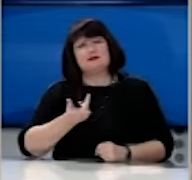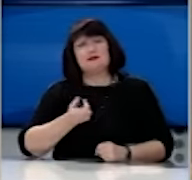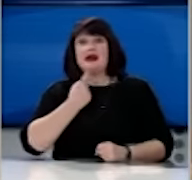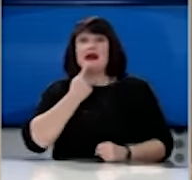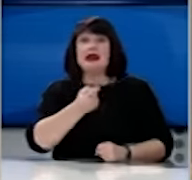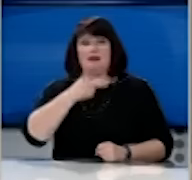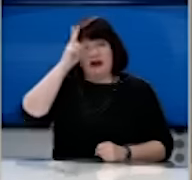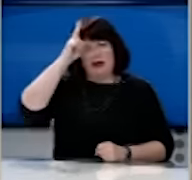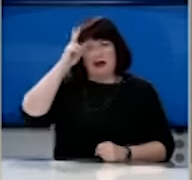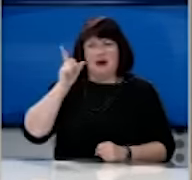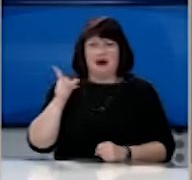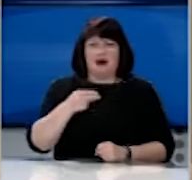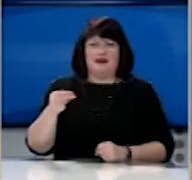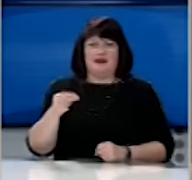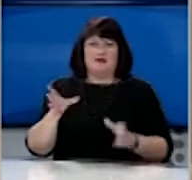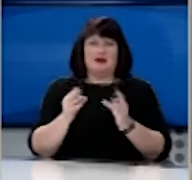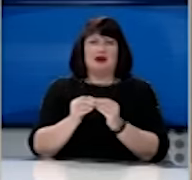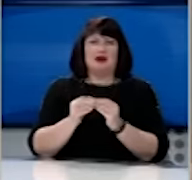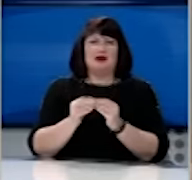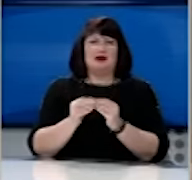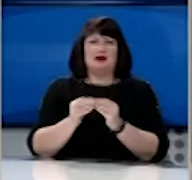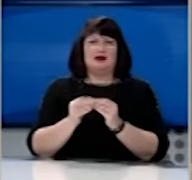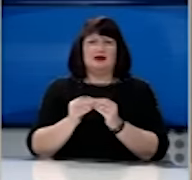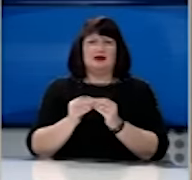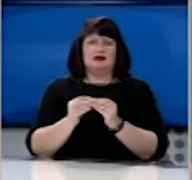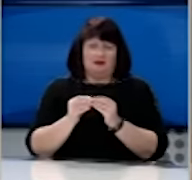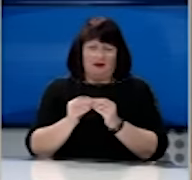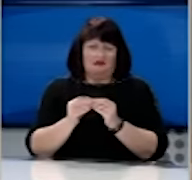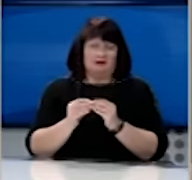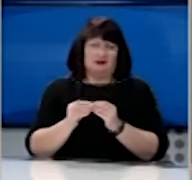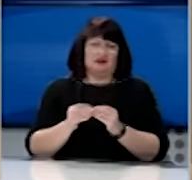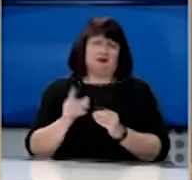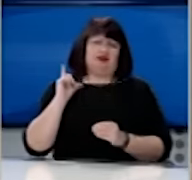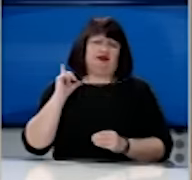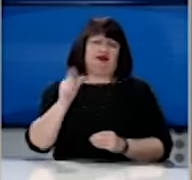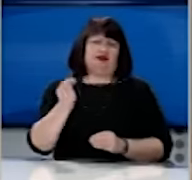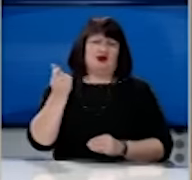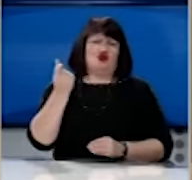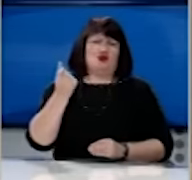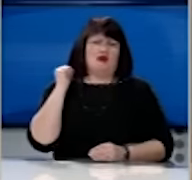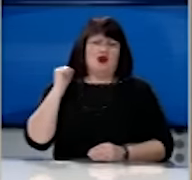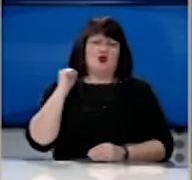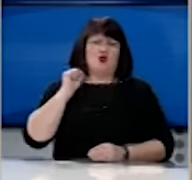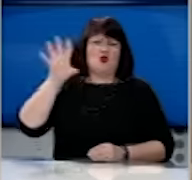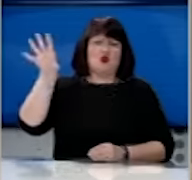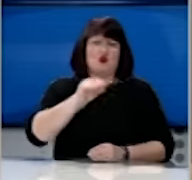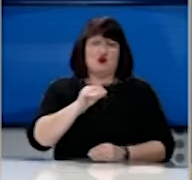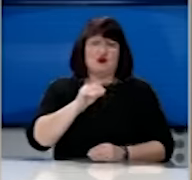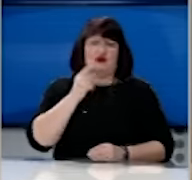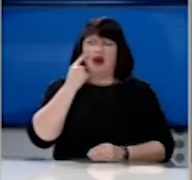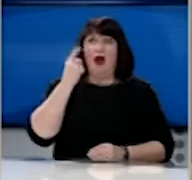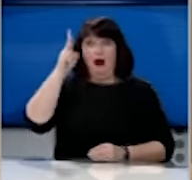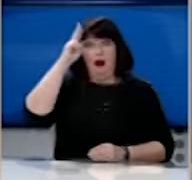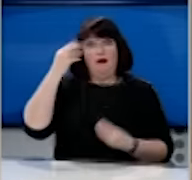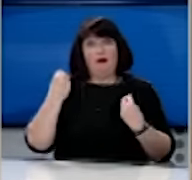για Γερμανία, μιλάμε για την ατμομηχανή της οικονομίας της Ευρωζώνης. Το πρότυπό σας, κύριοι της κυβέρνησης,